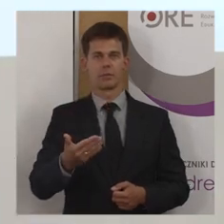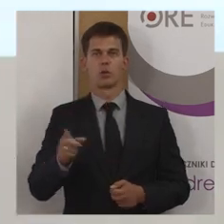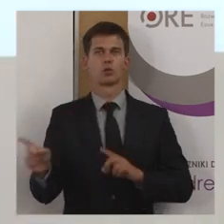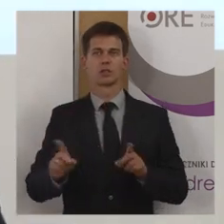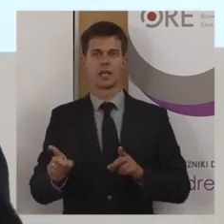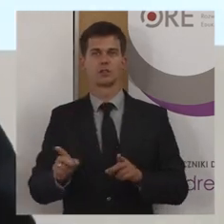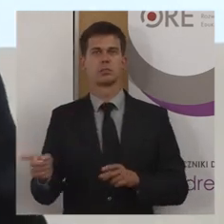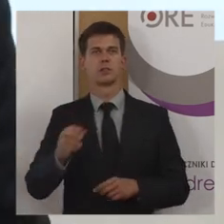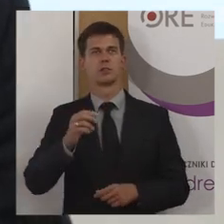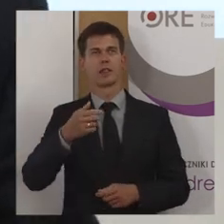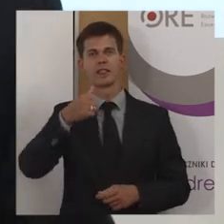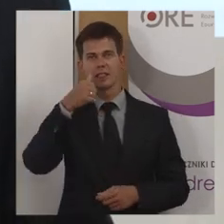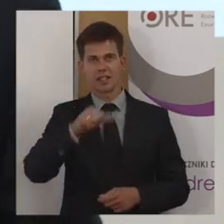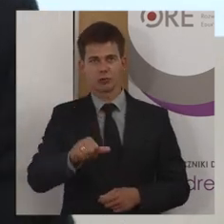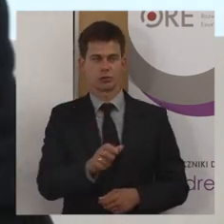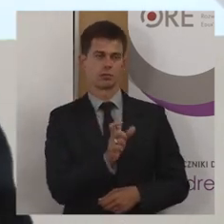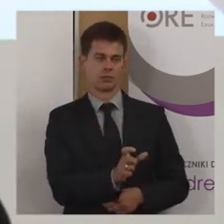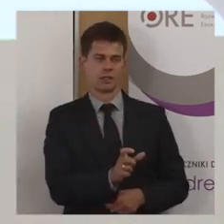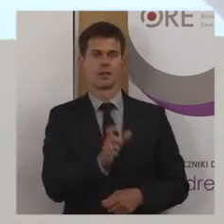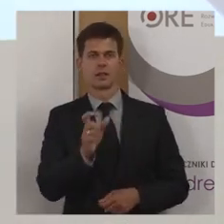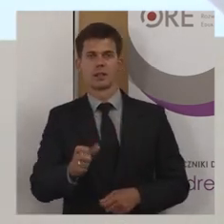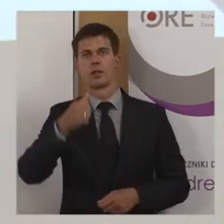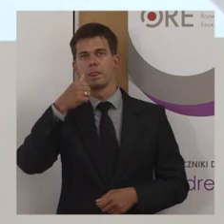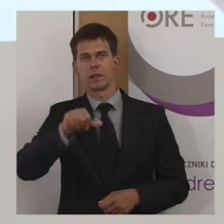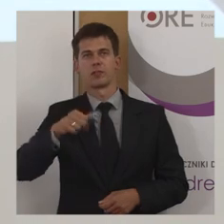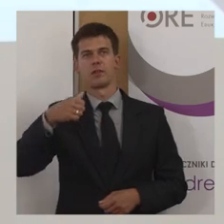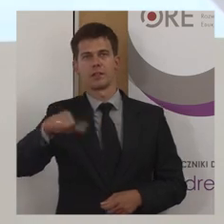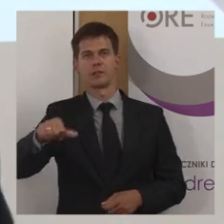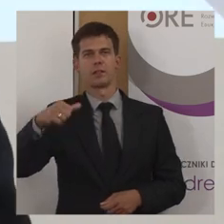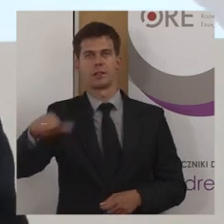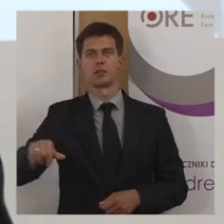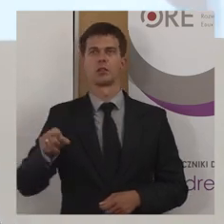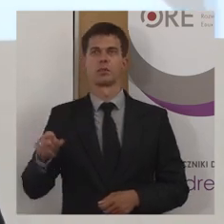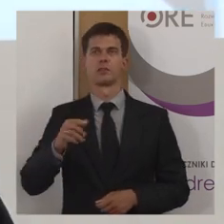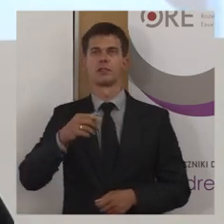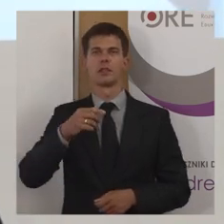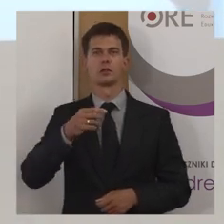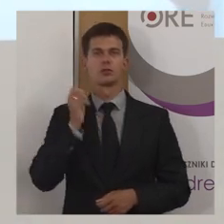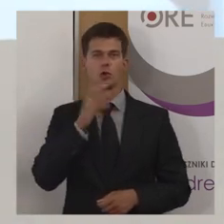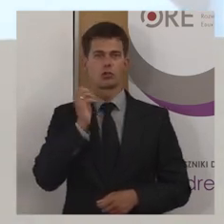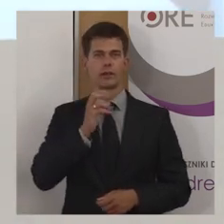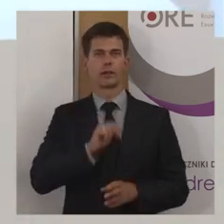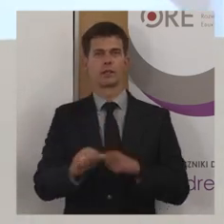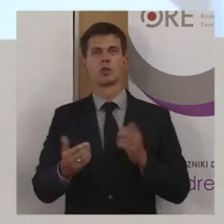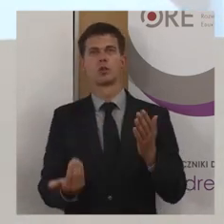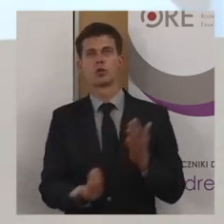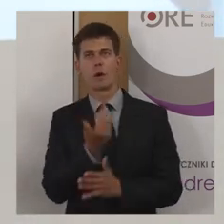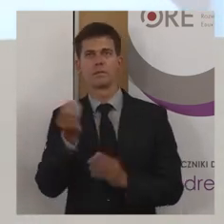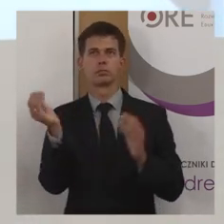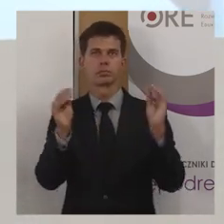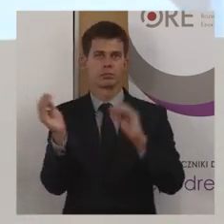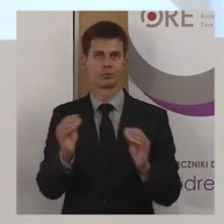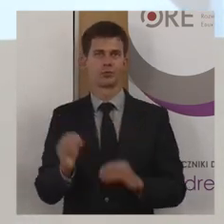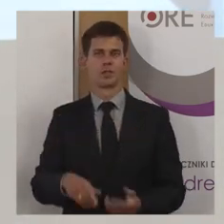w takich cotygodniowych cyklach, które mają jeszcze takie codzienne właściwie sprinty tak zwane, gdzie powstają nowe funkcjonalności i codziennie